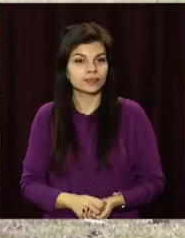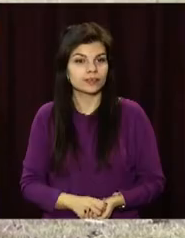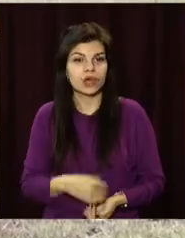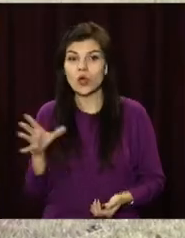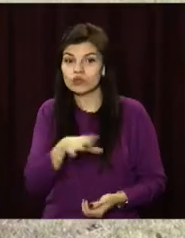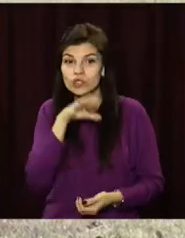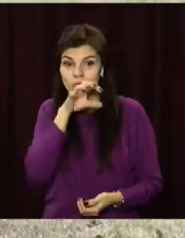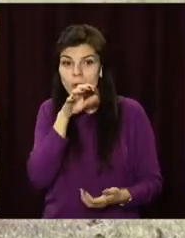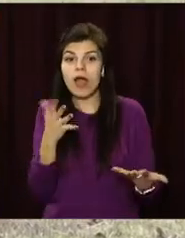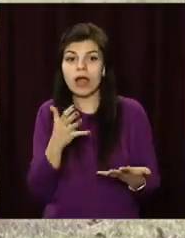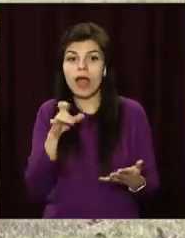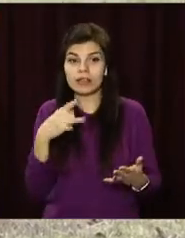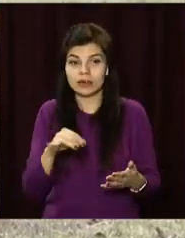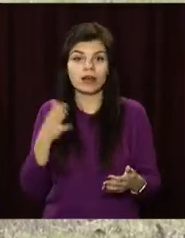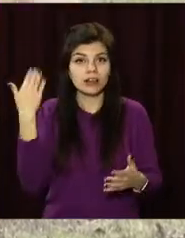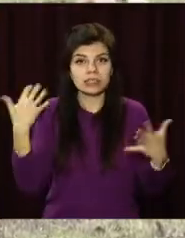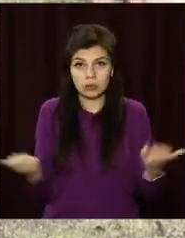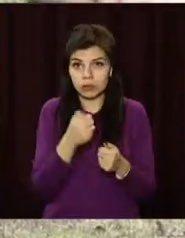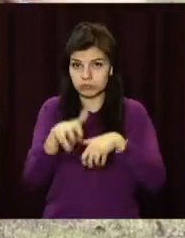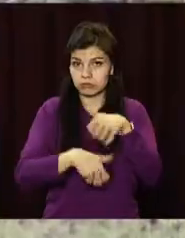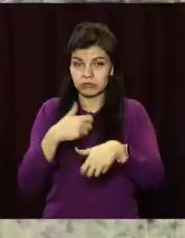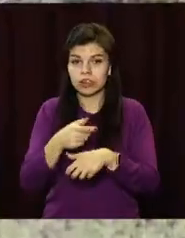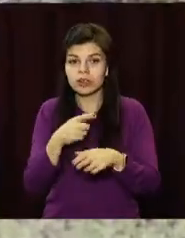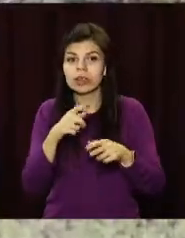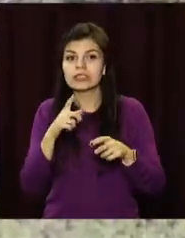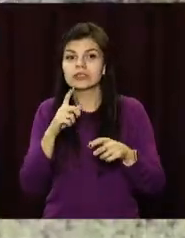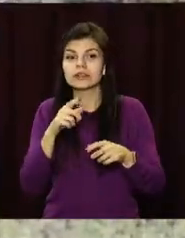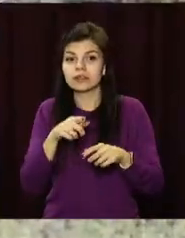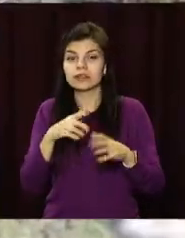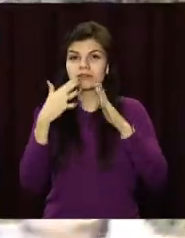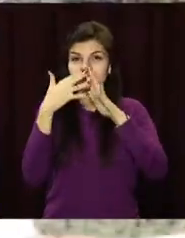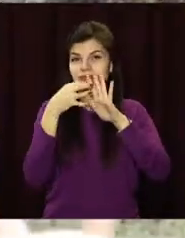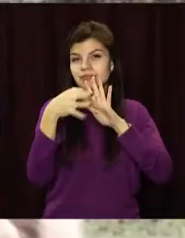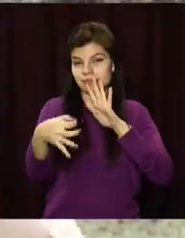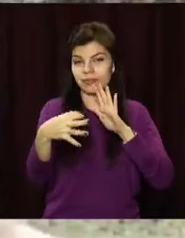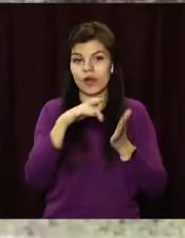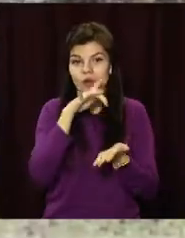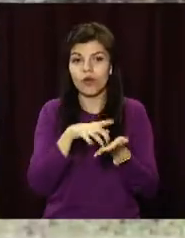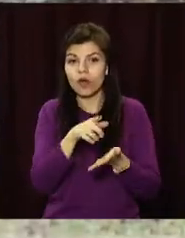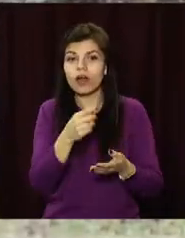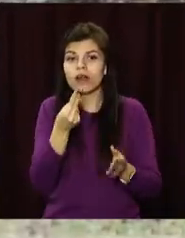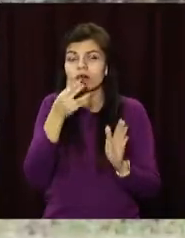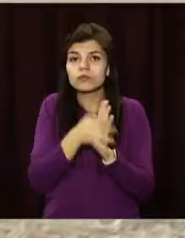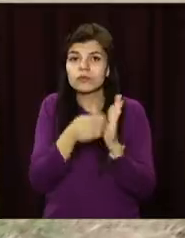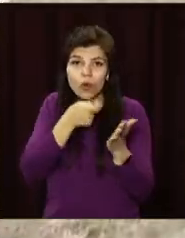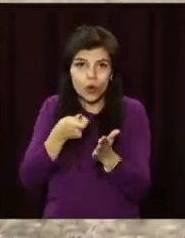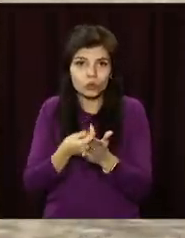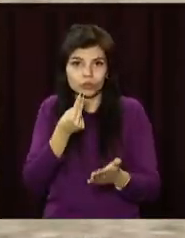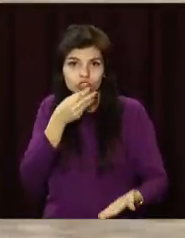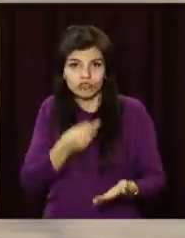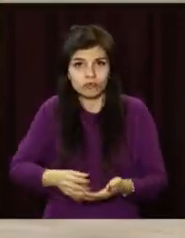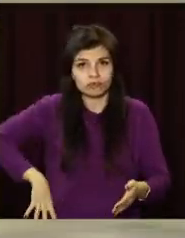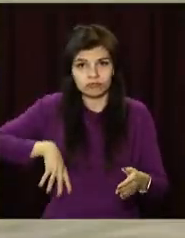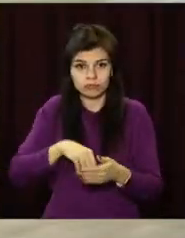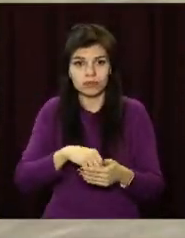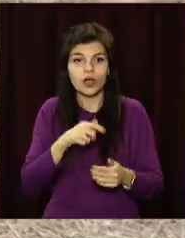Усі собаки, яких Андрій свого часу врятував, на перетримці за містом. На їхнє житло чоловік витрачає власні гроші і щодня до них